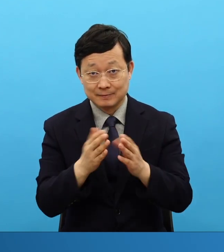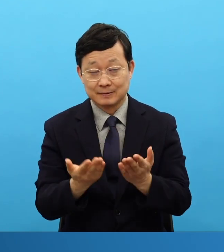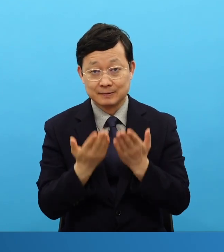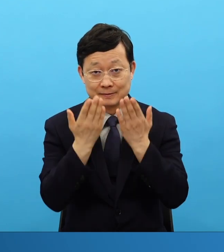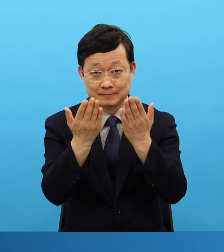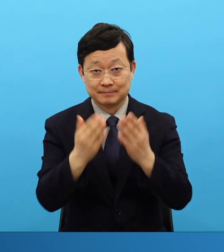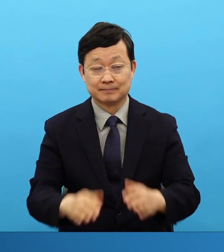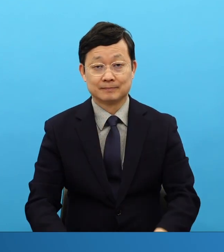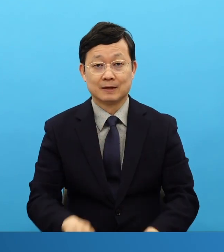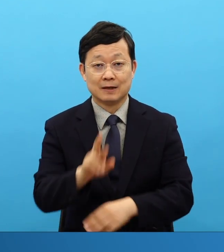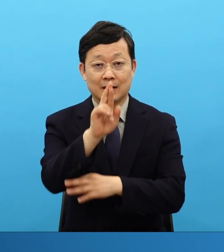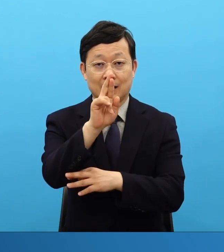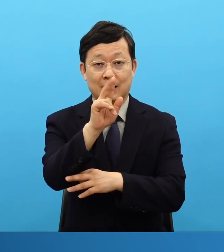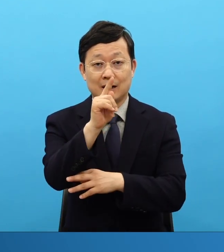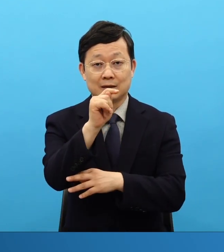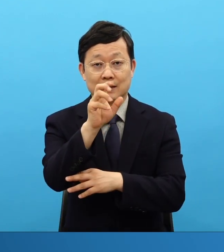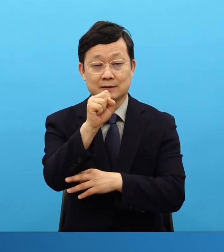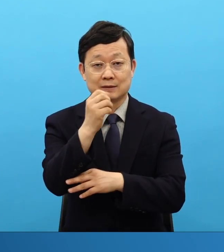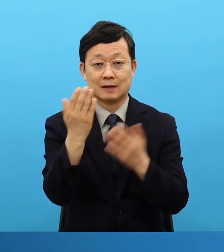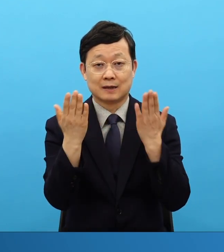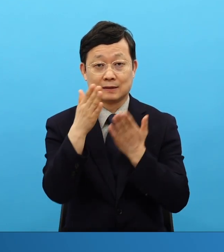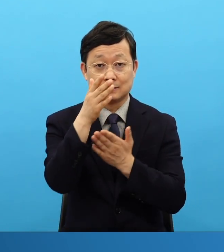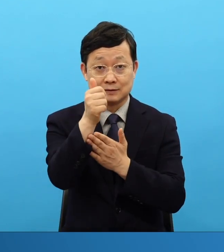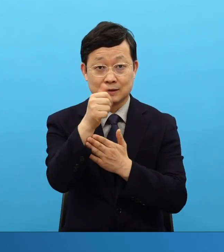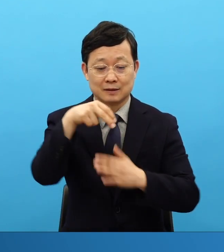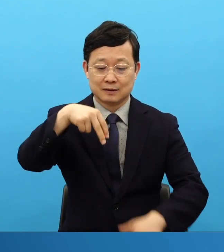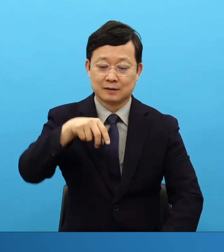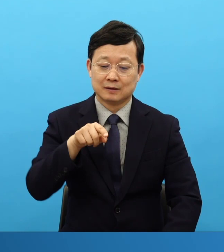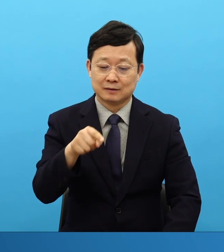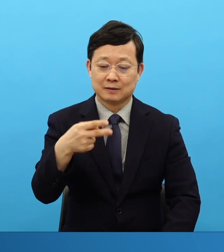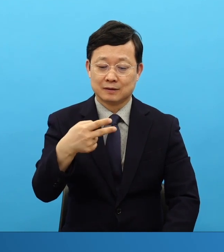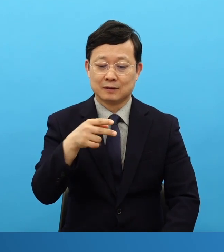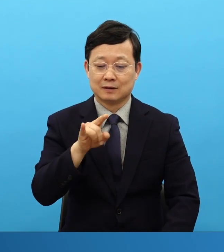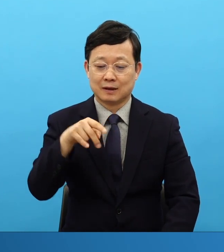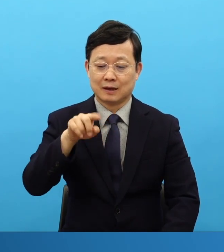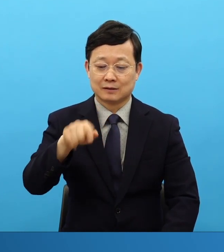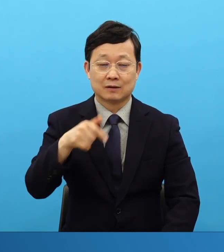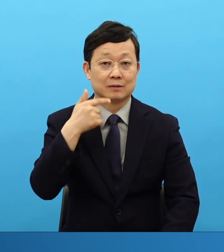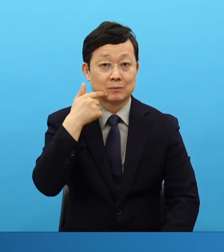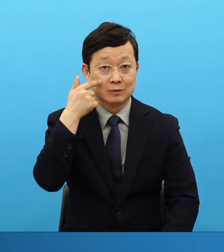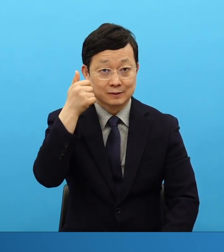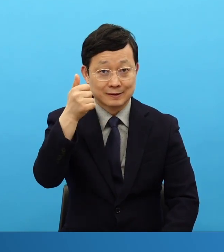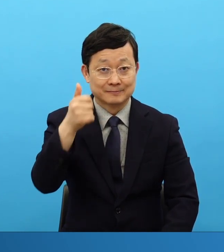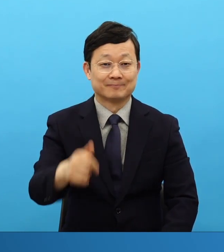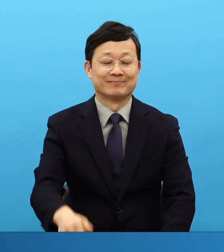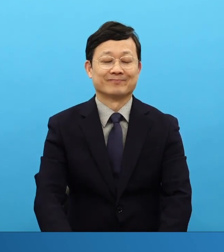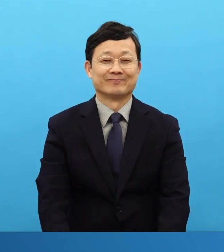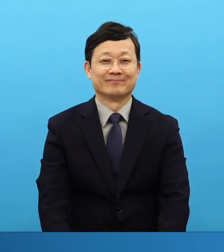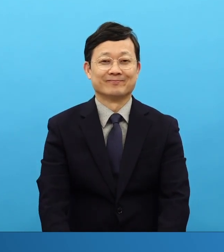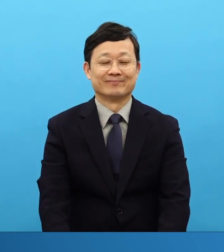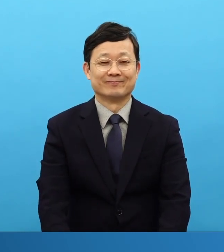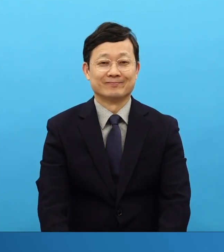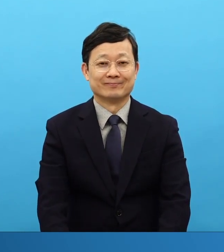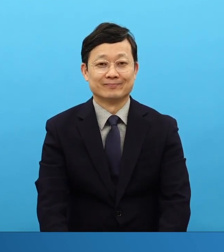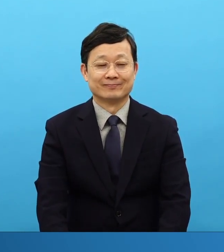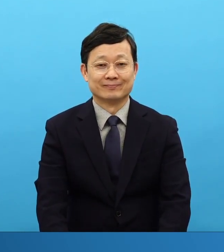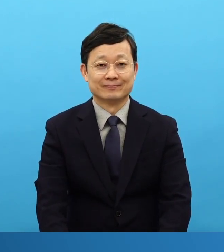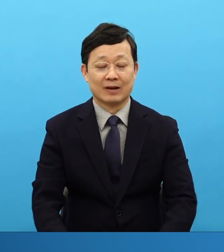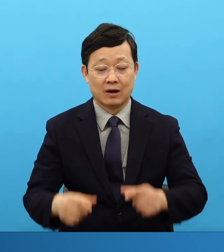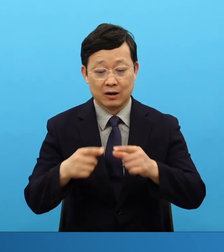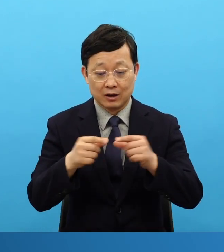맡은 RTS 학생체장 서대성 목사입니다. RTS 학생처장 서대성 목사입니다. 오늘은 일본어